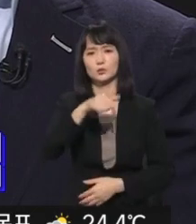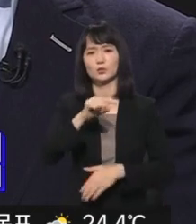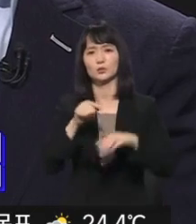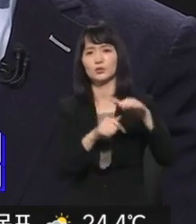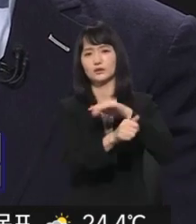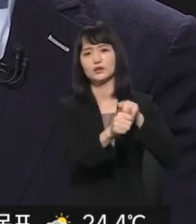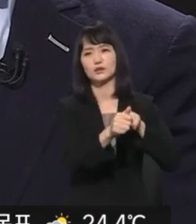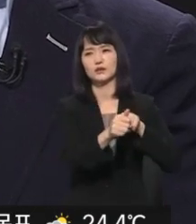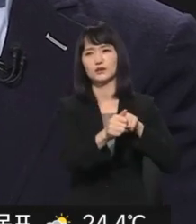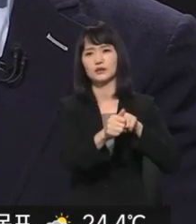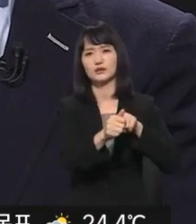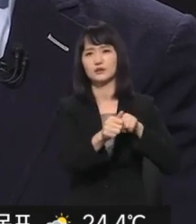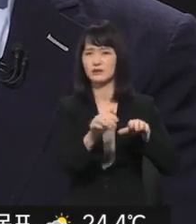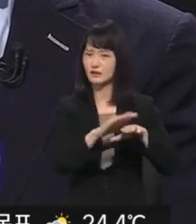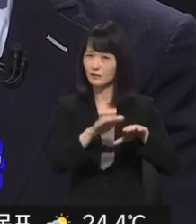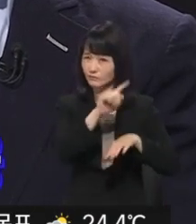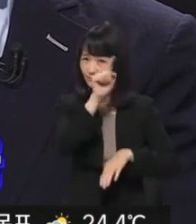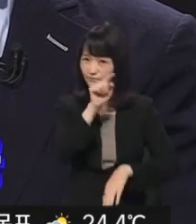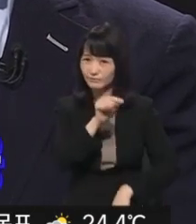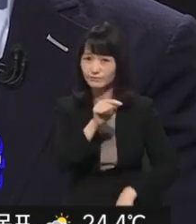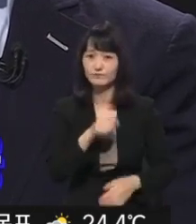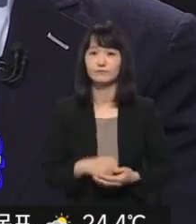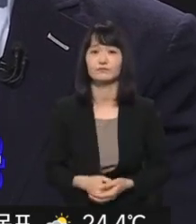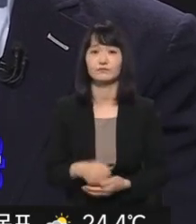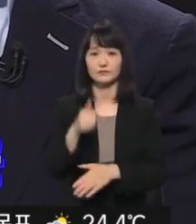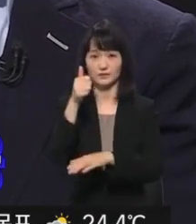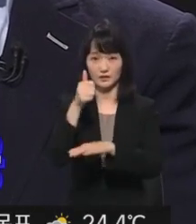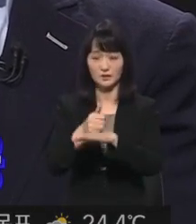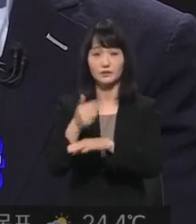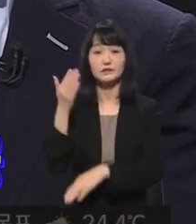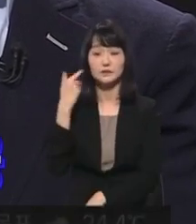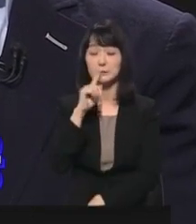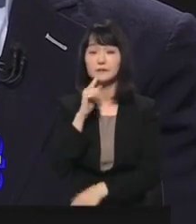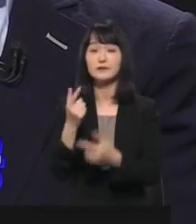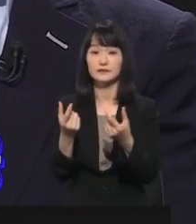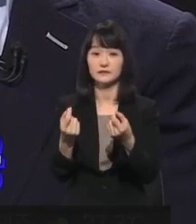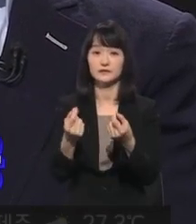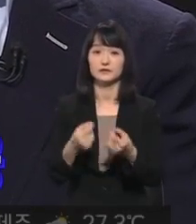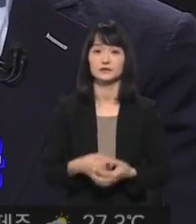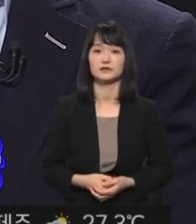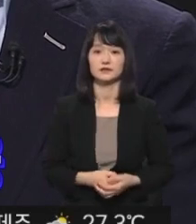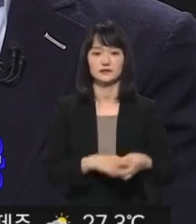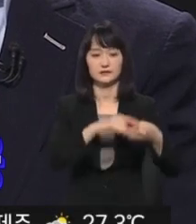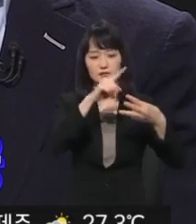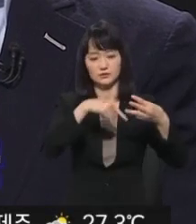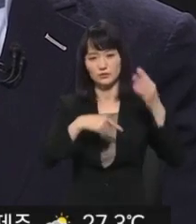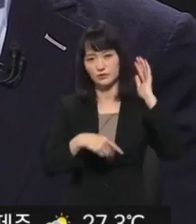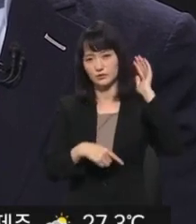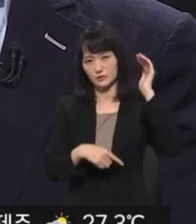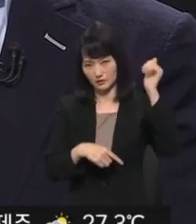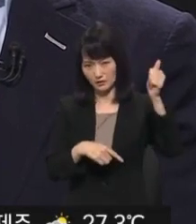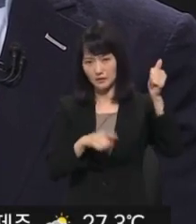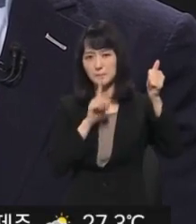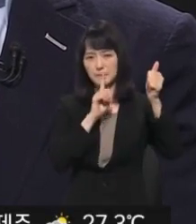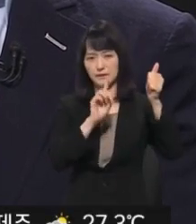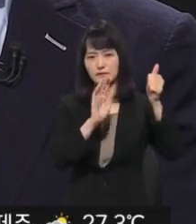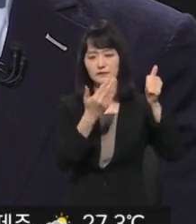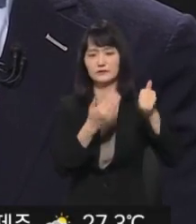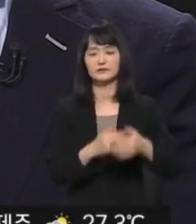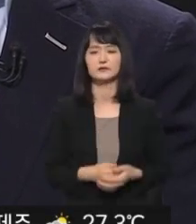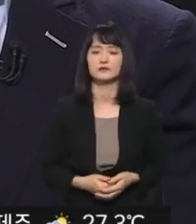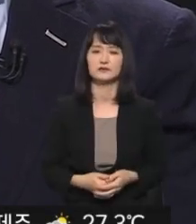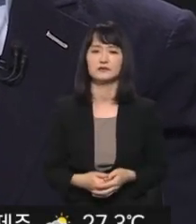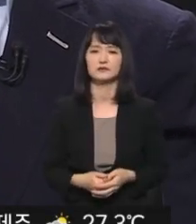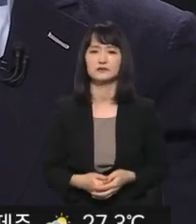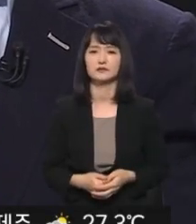수습을 할 수 있을까 저는 결국은 이 수습은 뭐 지난번에도 말씀 드릴 때 p 는 대통령이 나서야 되는 거죠 4 윤 대통령의 지금